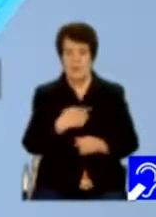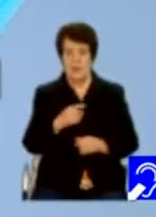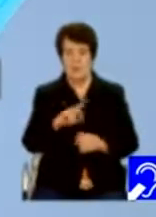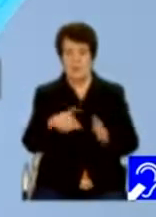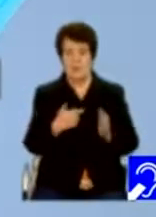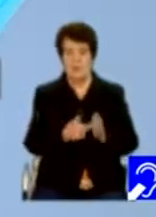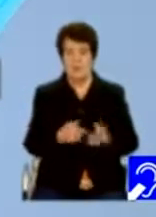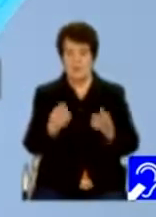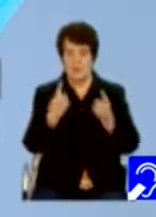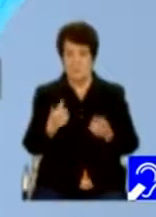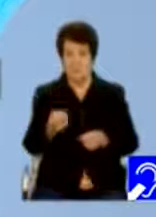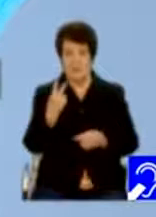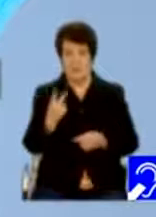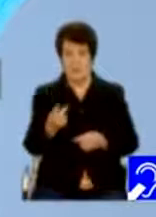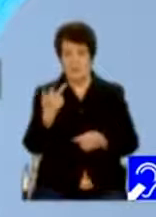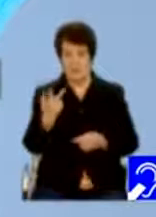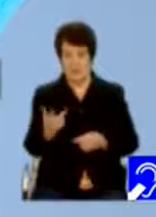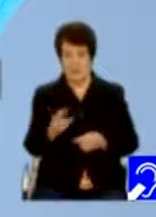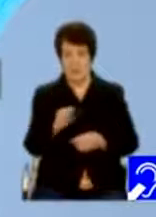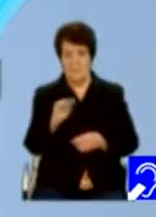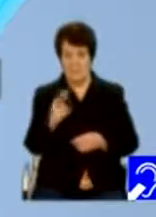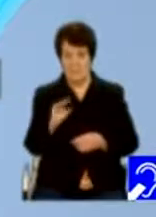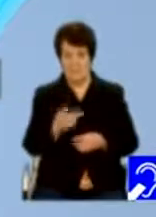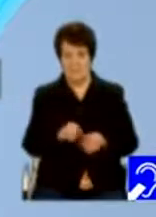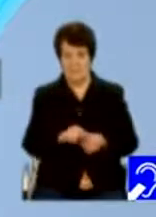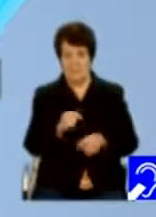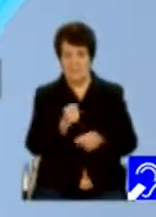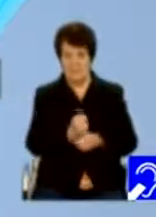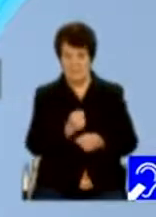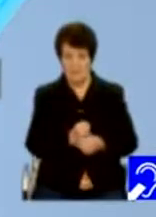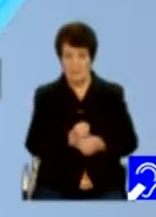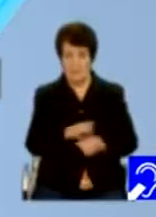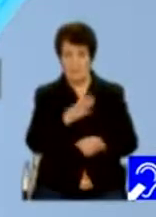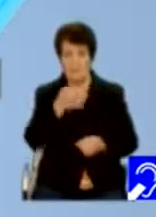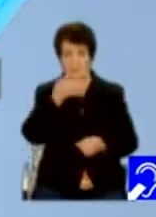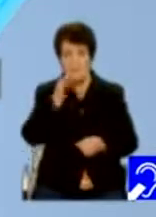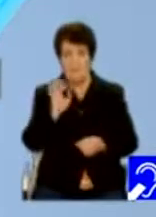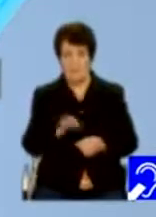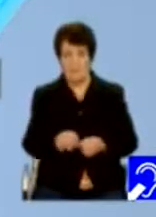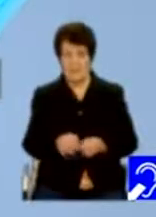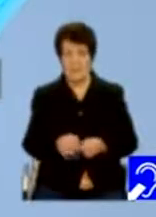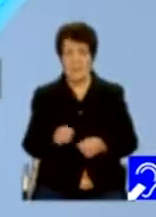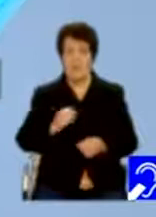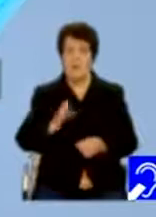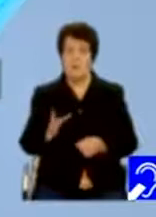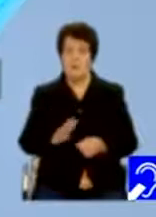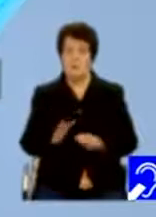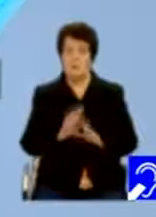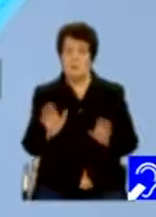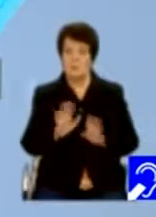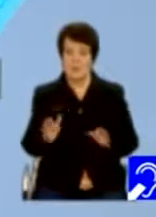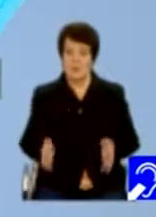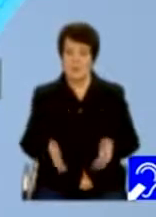care pe parcursul a 2-3 mandate în această funcție și-au acumulat o experiență bogată. Și noi nu doar că